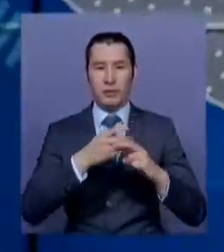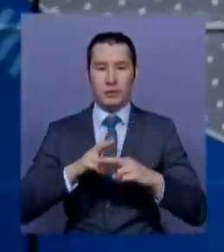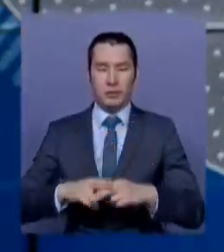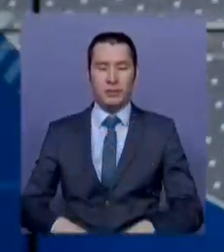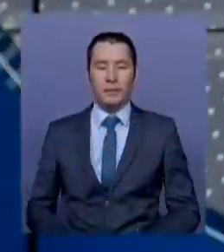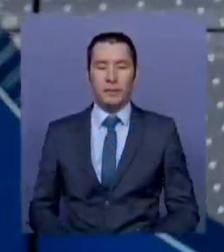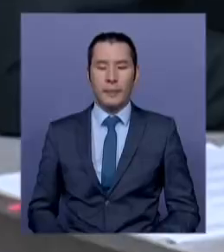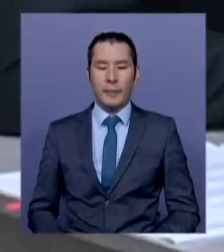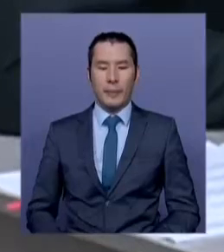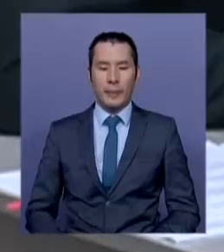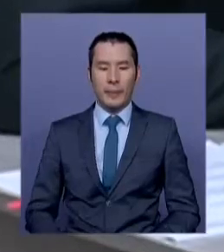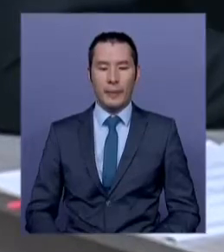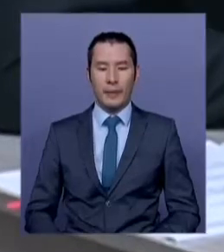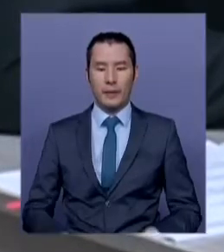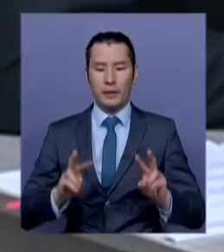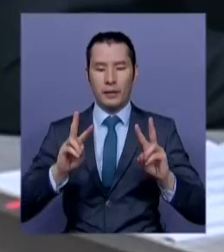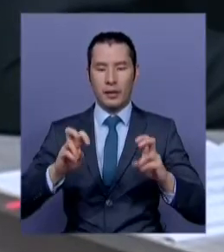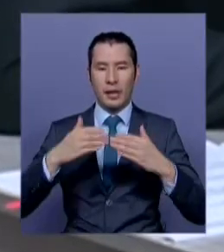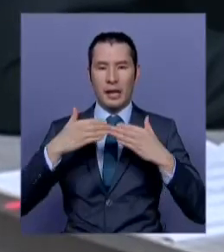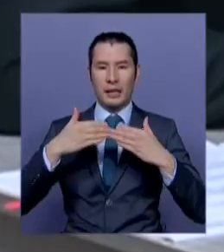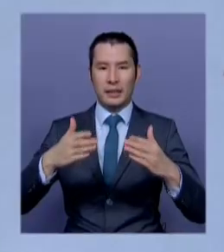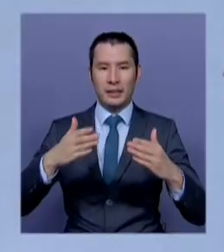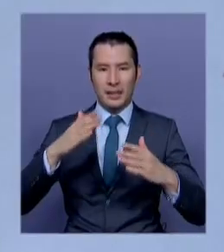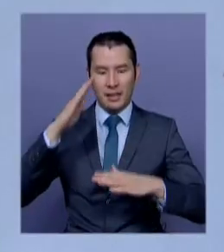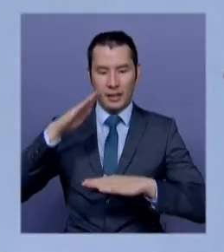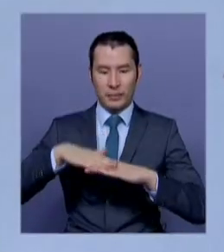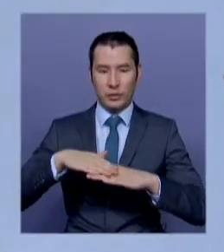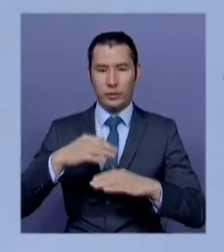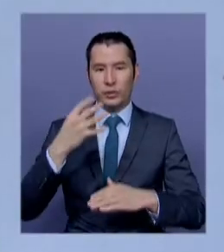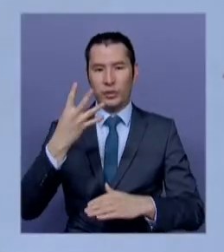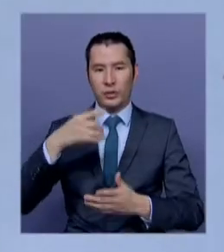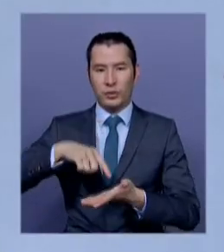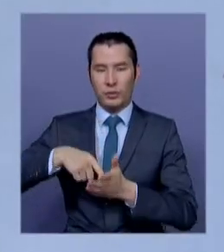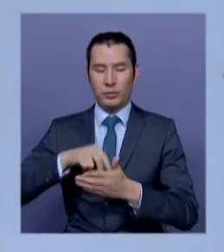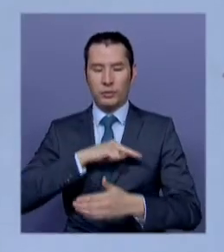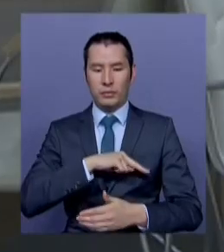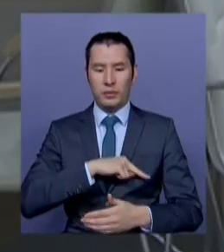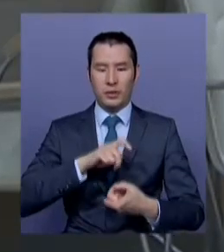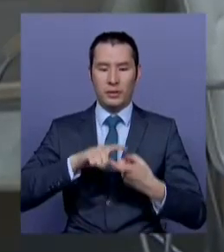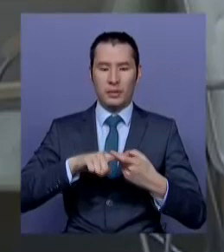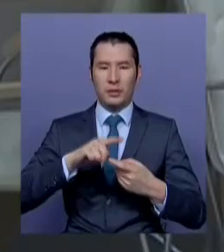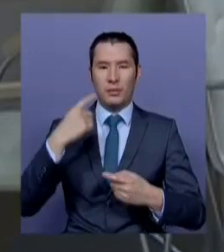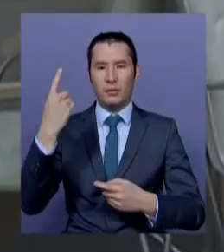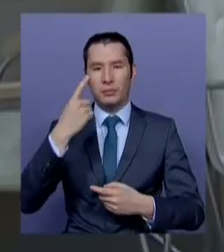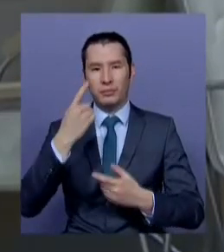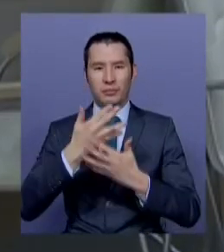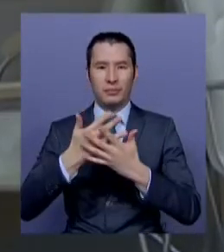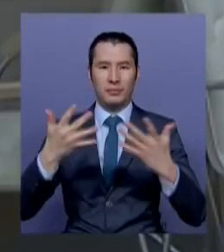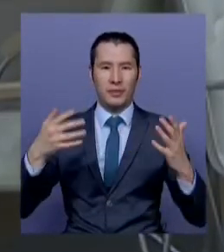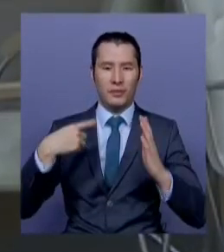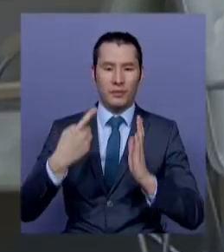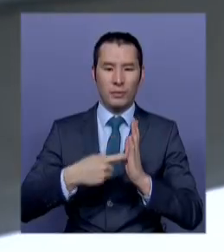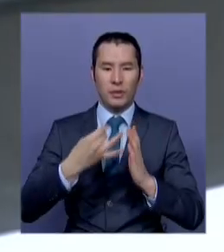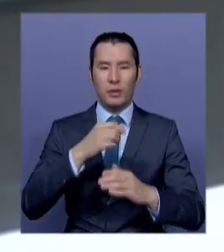қосылған. Ашық әкімдікте негізгі 4 бөлім жұмыс істеп тұр. Көріктендіру, әлеуметтік сала, коммуналдық шаруашылық және